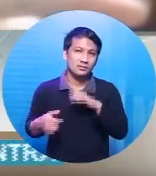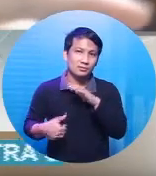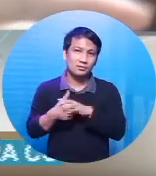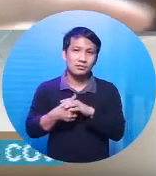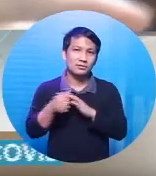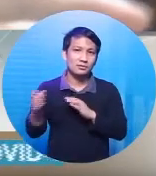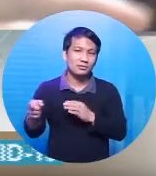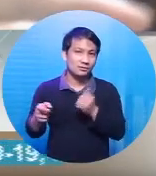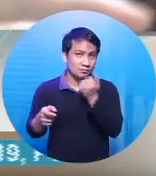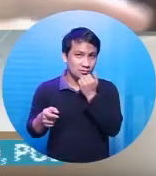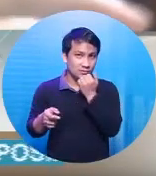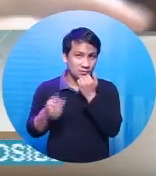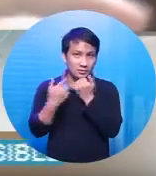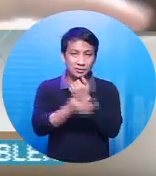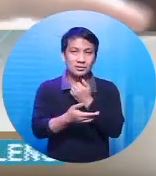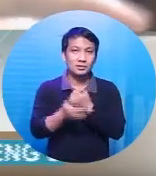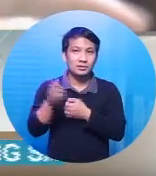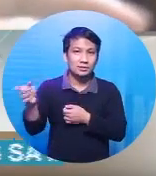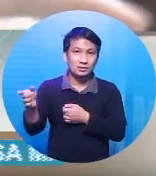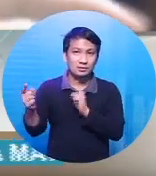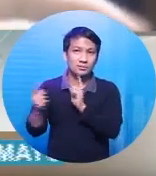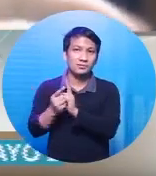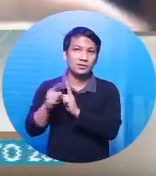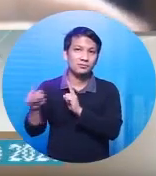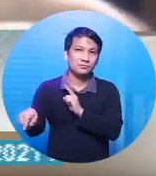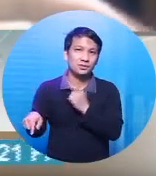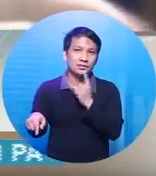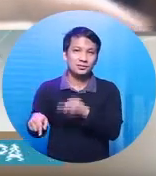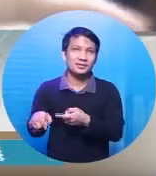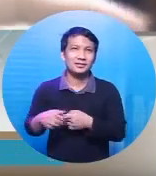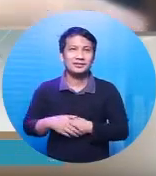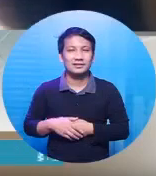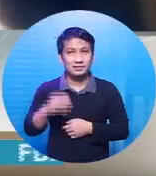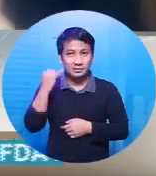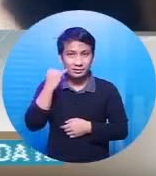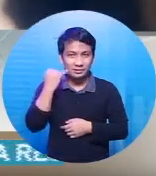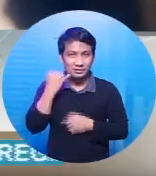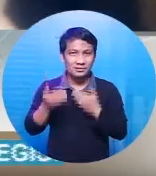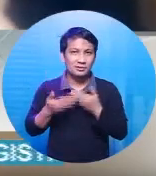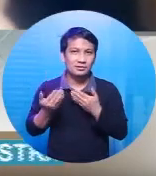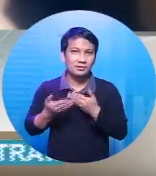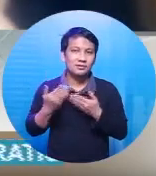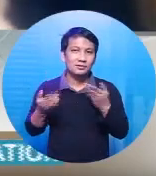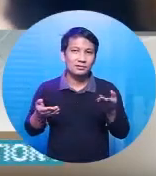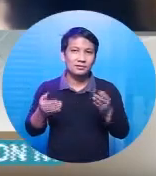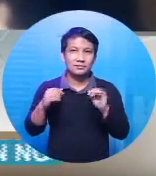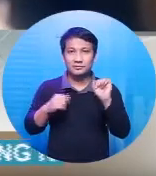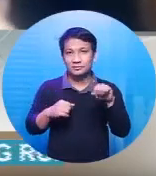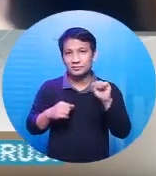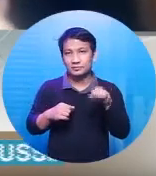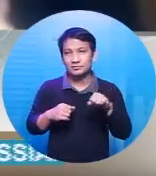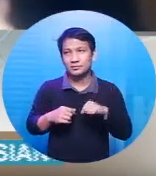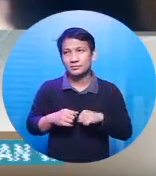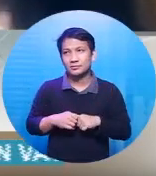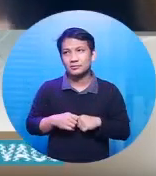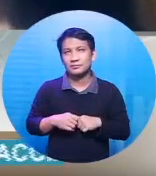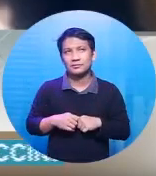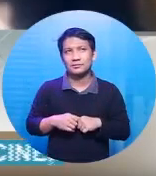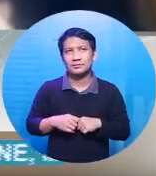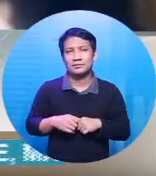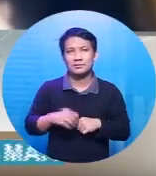lumilitaw na mali kayo sa pagkakilala kay Jasmine. Ganun lang po simple yun. Yes? Hindi, sir. Kasi ganito yan